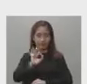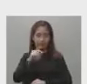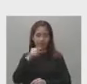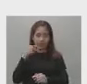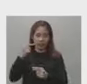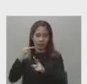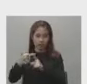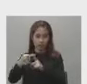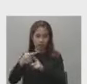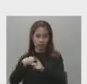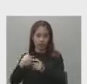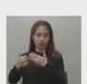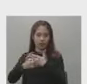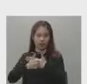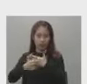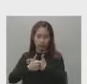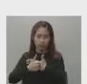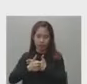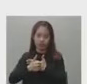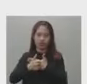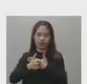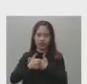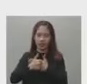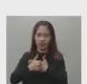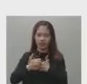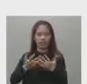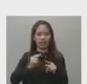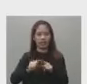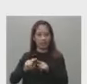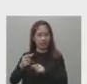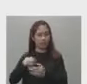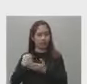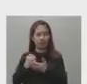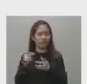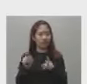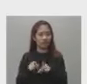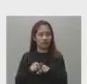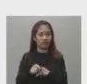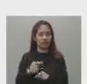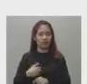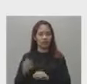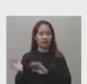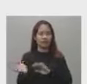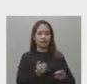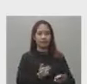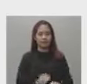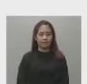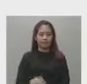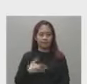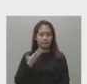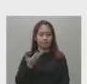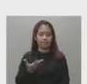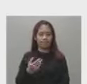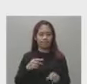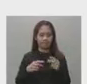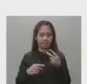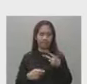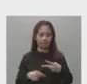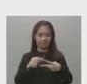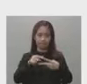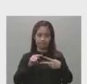งเราก็ให้กดติดตามกดเลิฟทวีตรีทวีตปั่นแฮชแท็กซึ่งผมก็เคยช่วยไปแล้วนะครับสไลด์ถัดไปครับผมขอ2สไลด์เท่านั้นครับแล้วผมจะเ